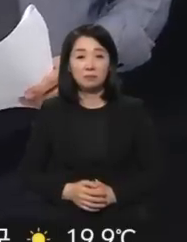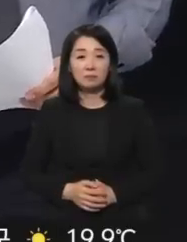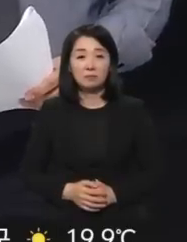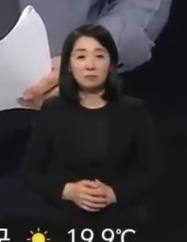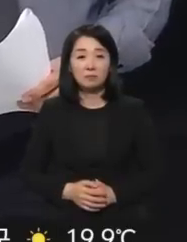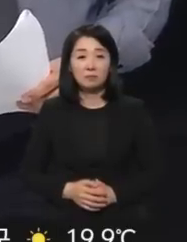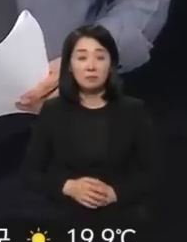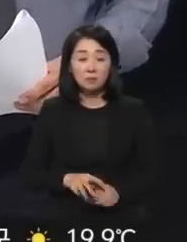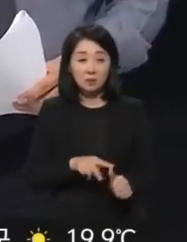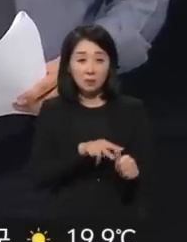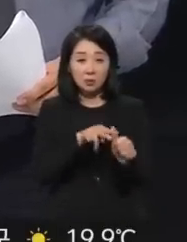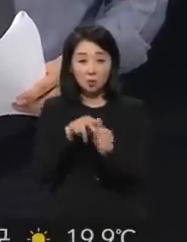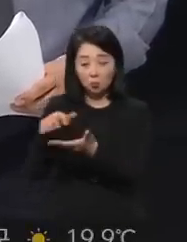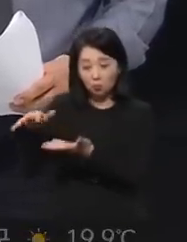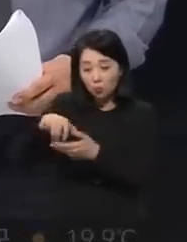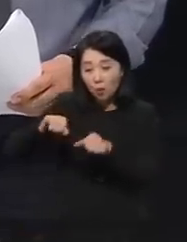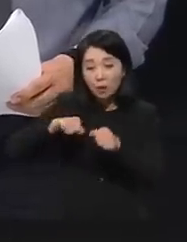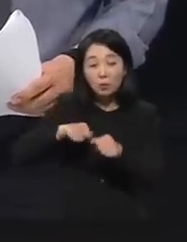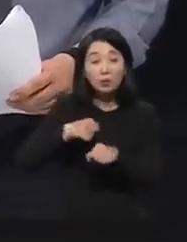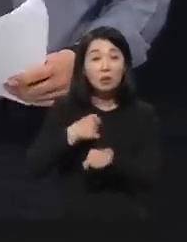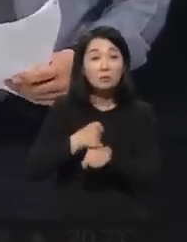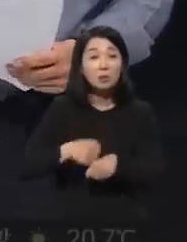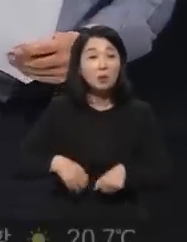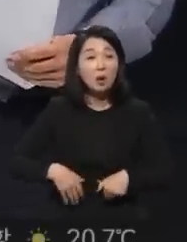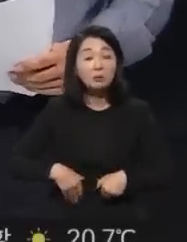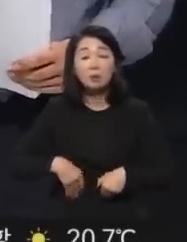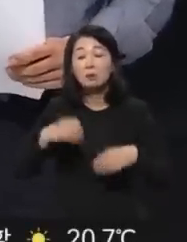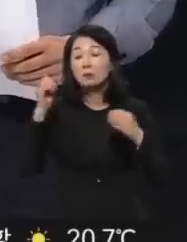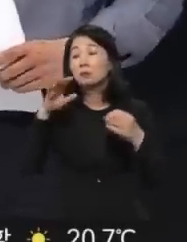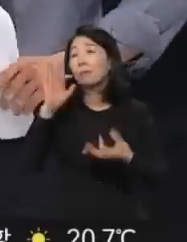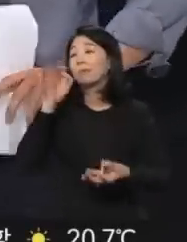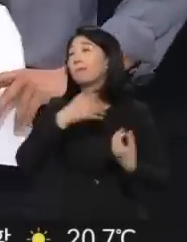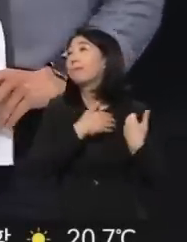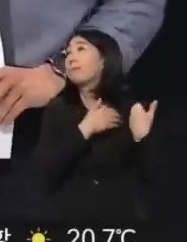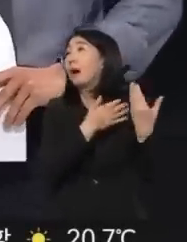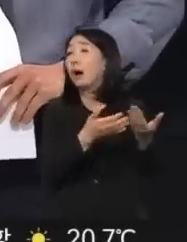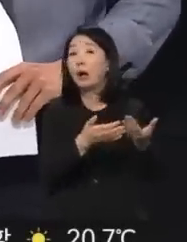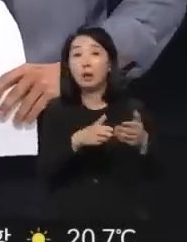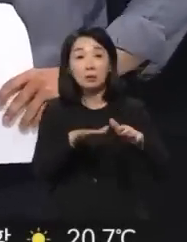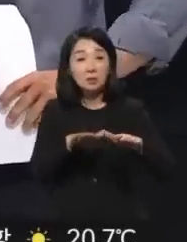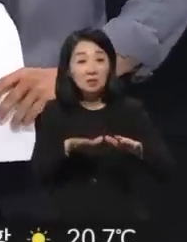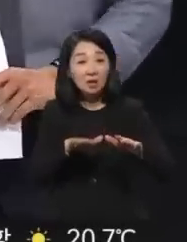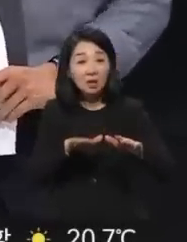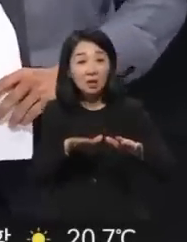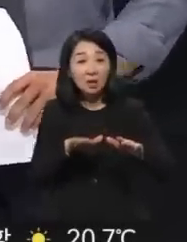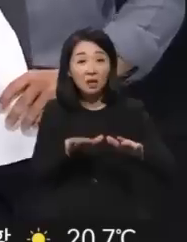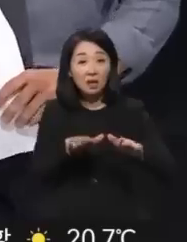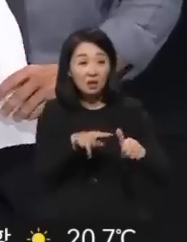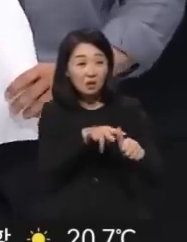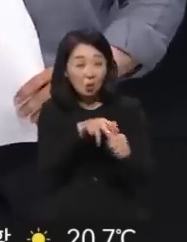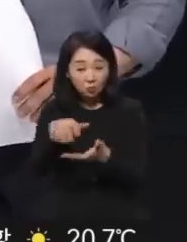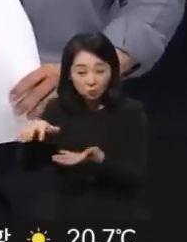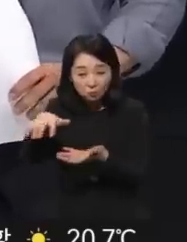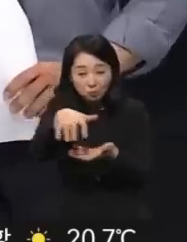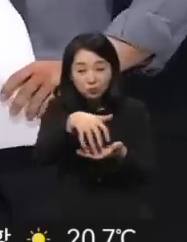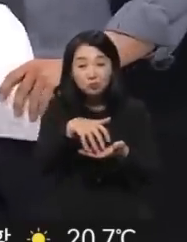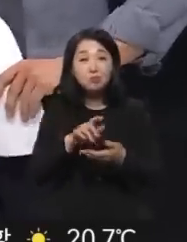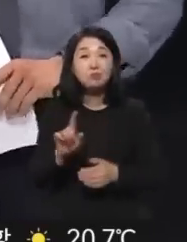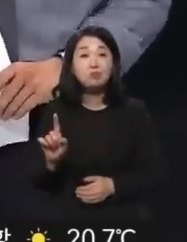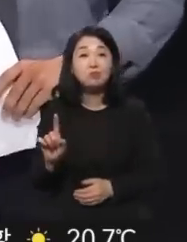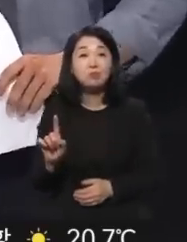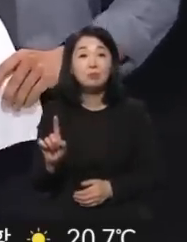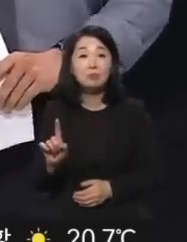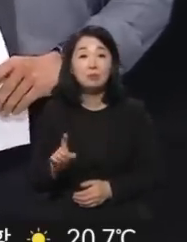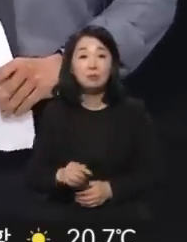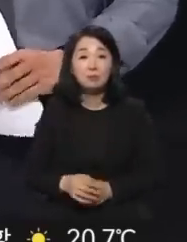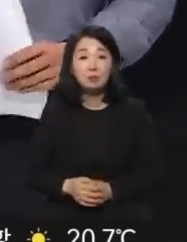정작 정보 수집 활동이 필요한 시점에는 손 놓고 있더니 이제 와서 뒤늦게 엉뚱한 정보나 수집하고 있다는 비판이